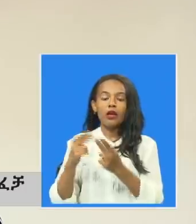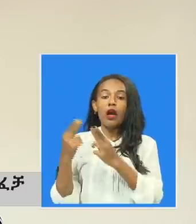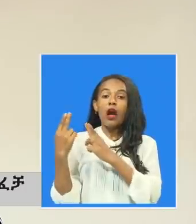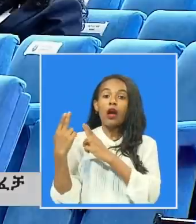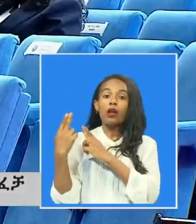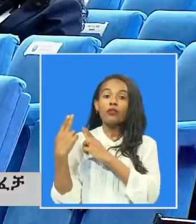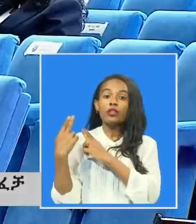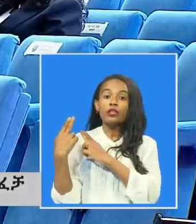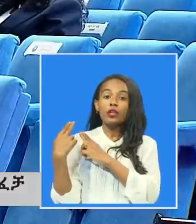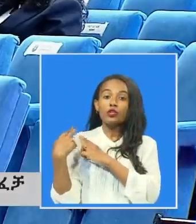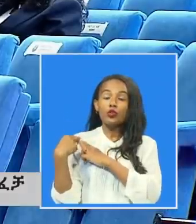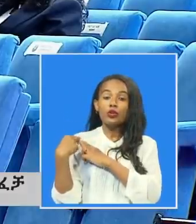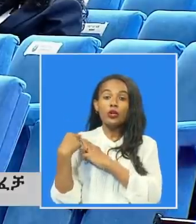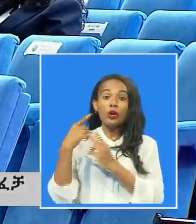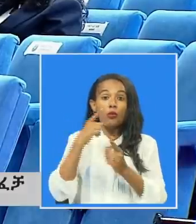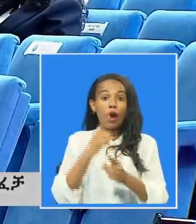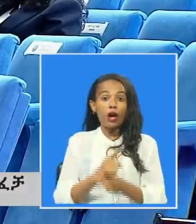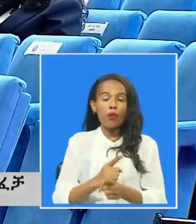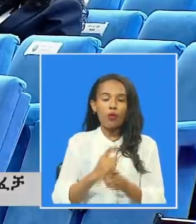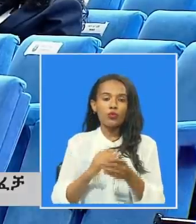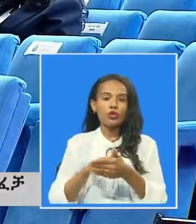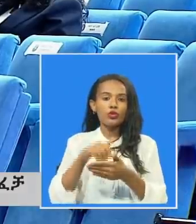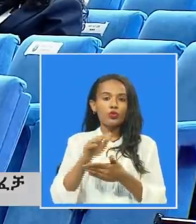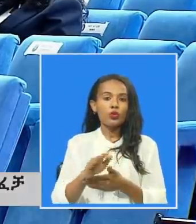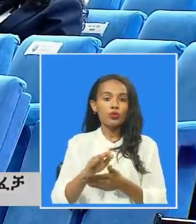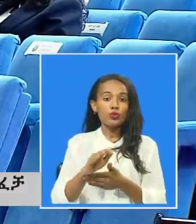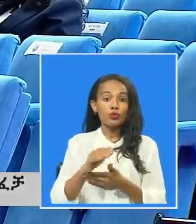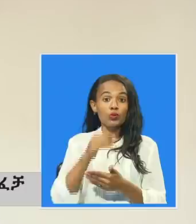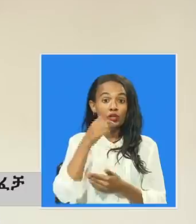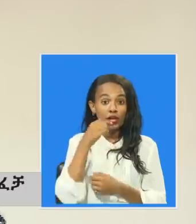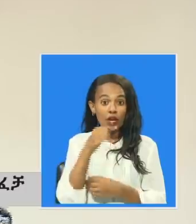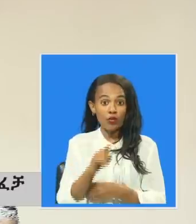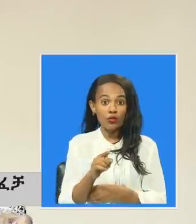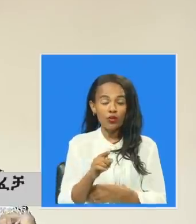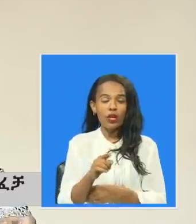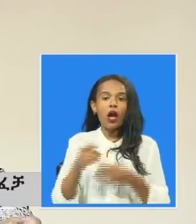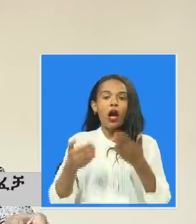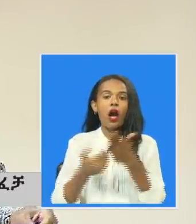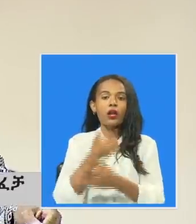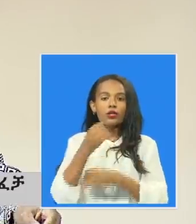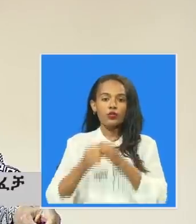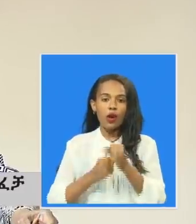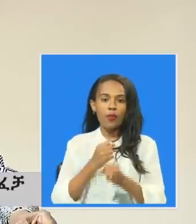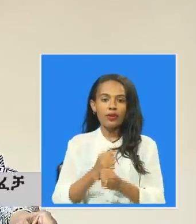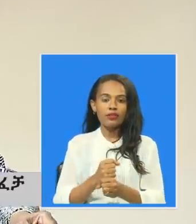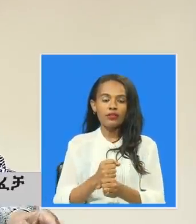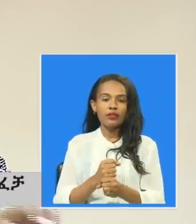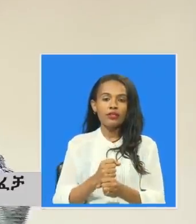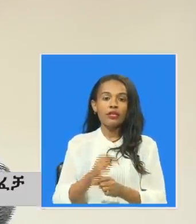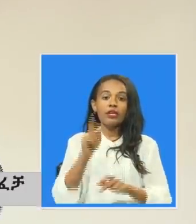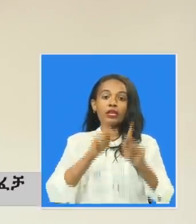ኃላፊነታቸውን በአግባቡ እንዲወጡ እያሳሰብኩ አዲሱ አመት